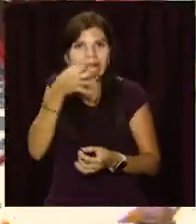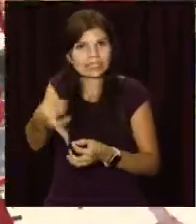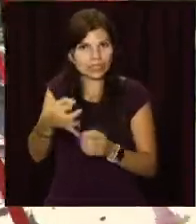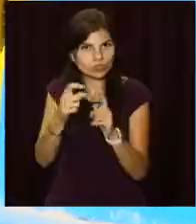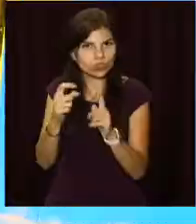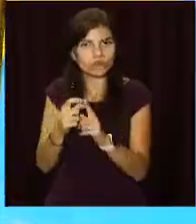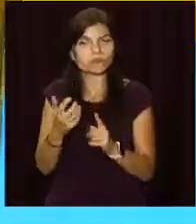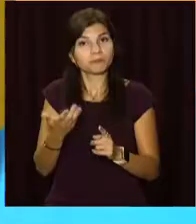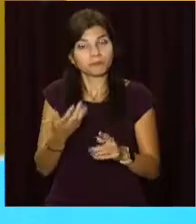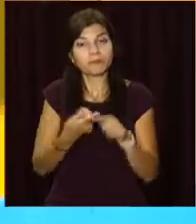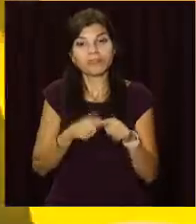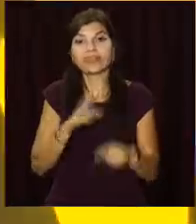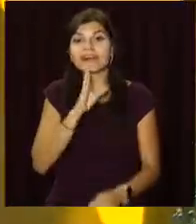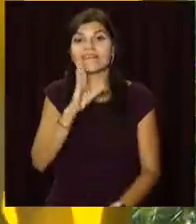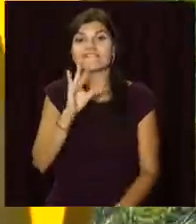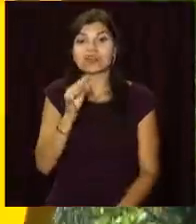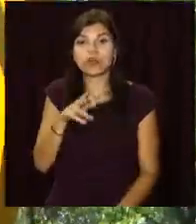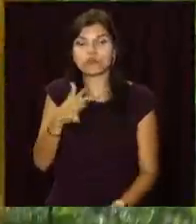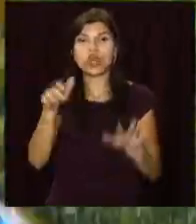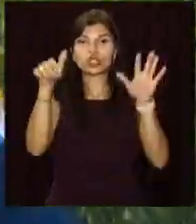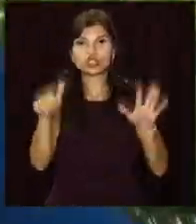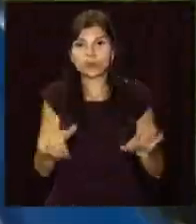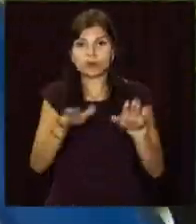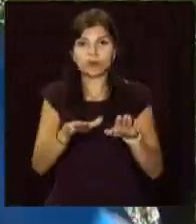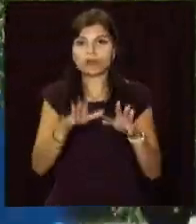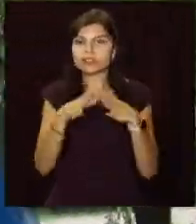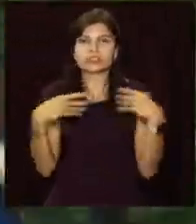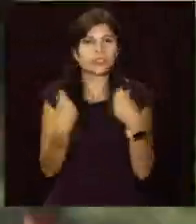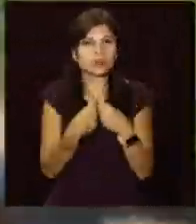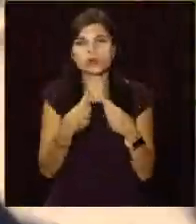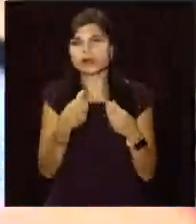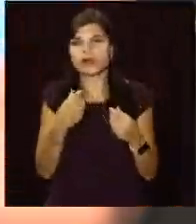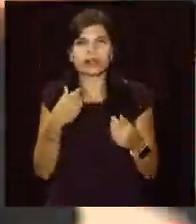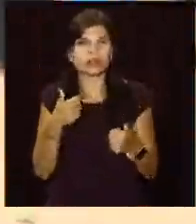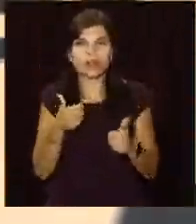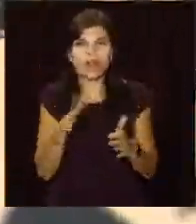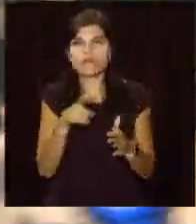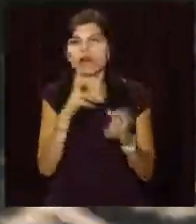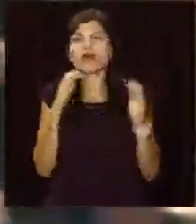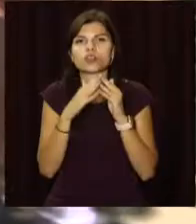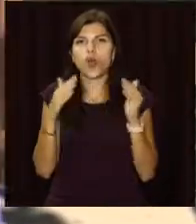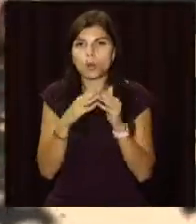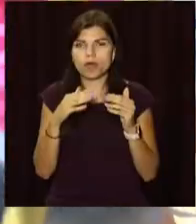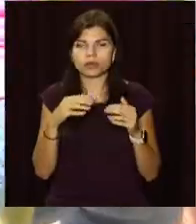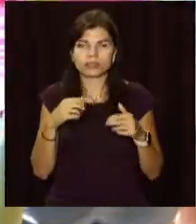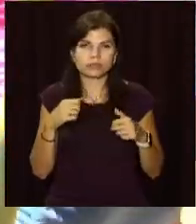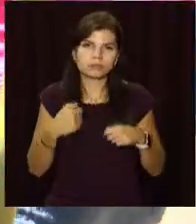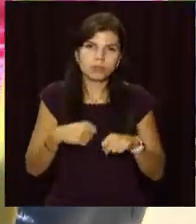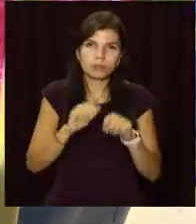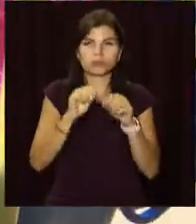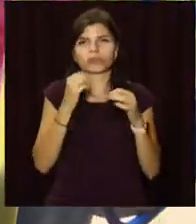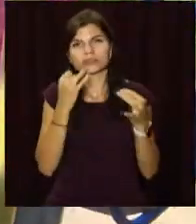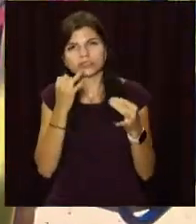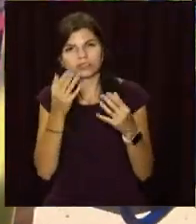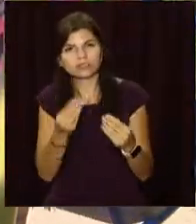півроку. Дівчинка з неблагополучної родини, вона жертва домашнього насильства. Зараз у центрі проходить реабілітацію, спілкується